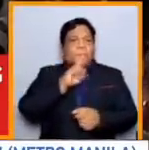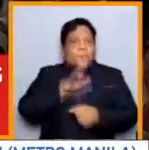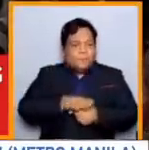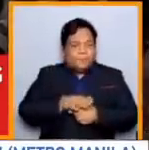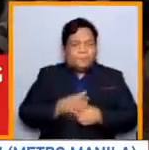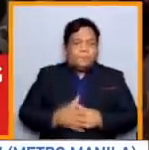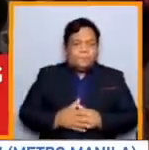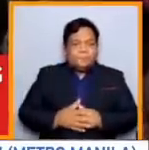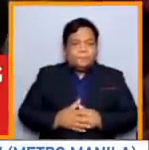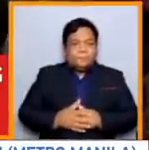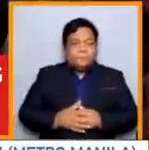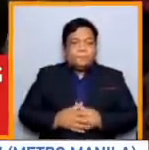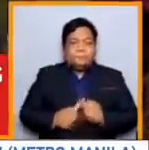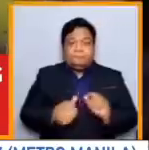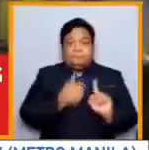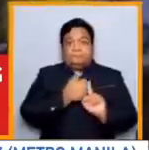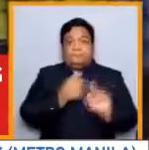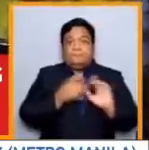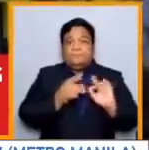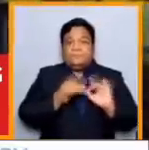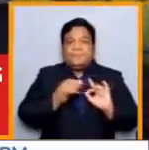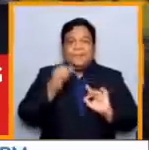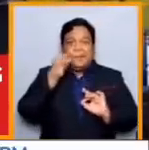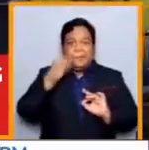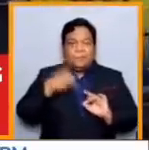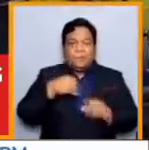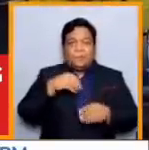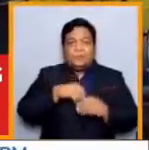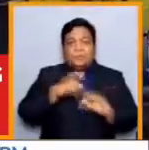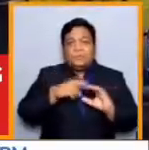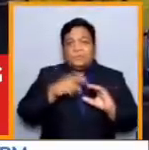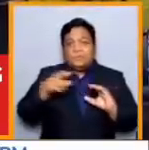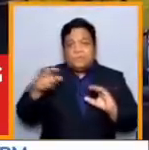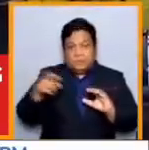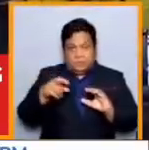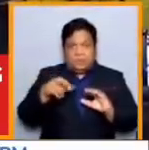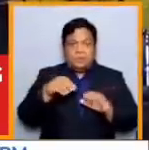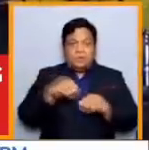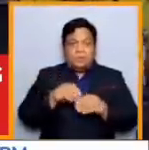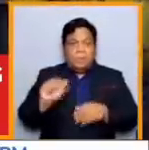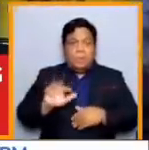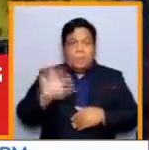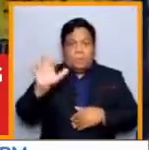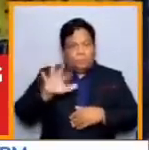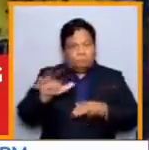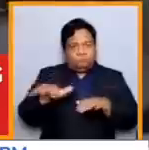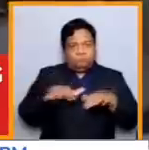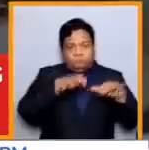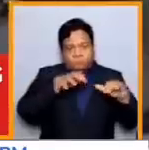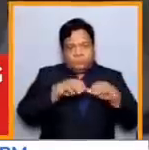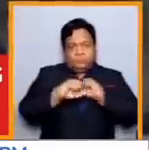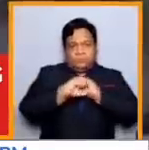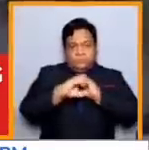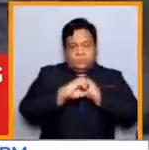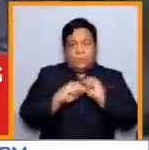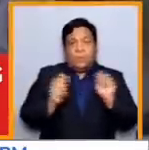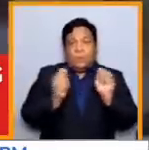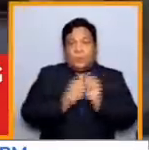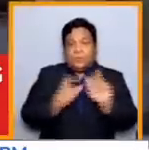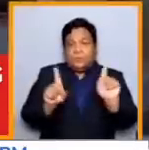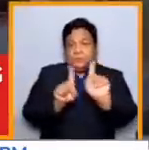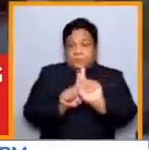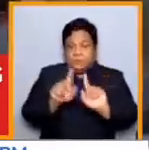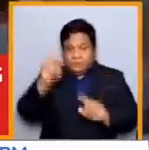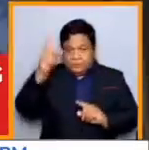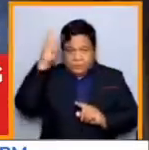Sinabi niya yan sa Grand Rally sa Rizal Capitol Grounds sa Antipolo Rizal kagabi. Kasama niya roon ang running mate na si Senador Kiko